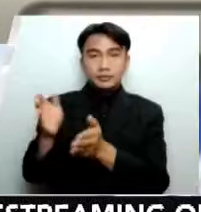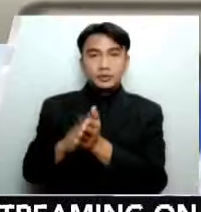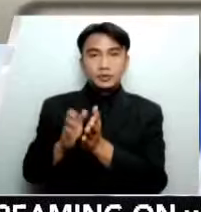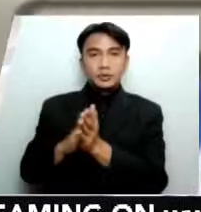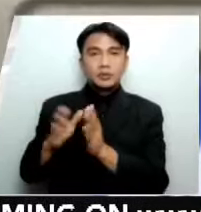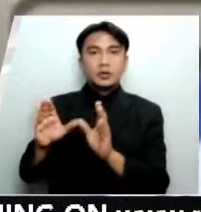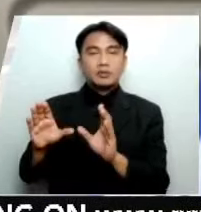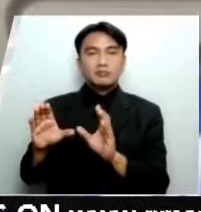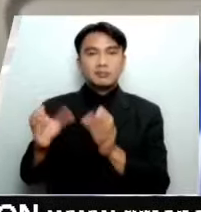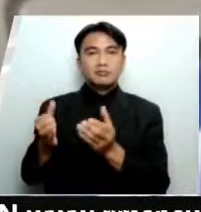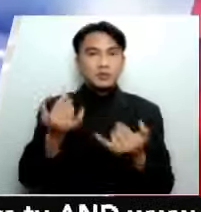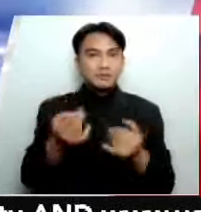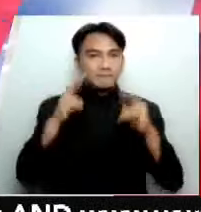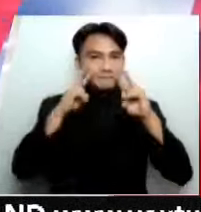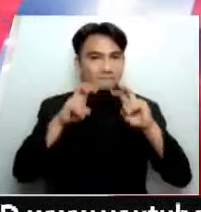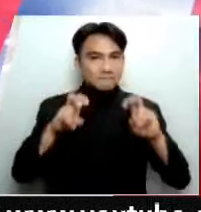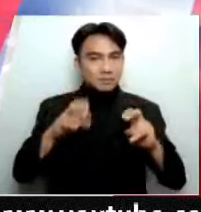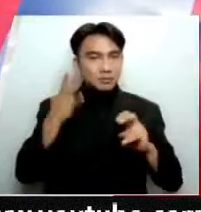sunog.